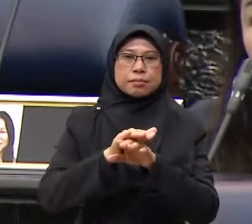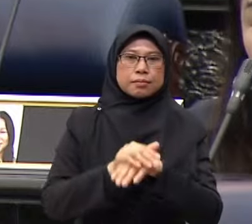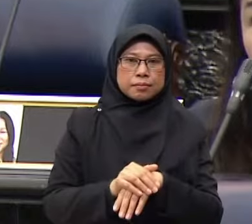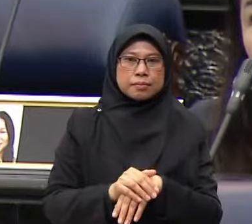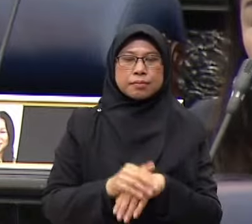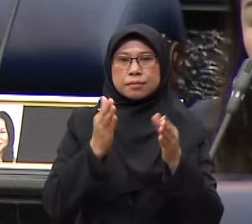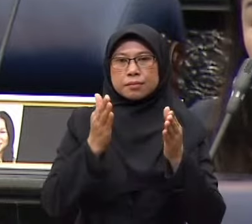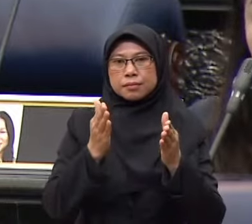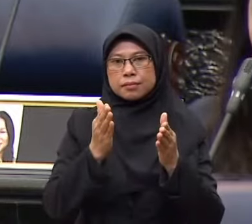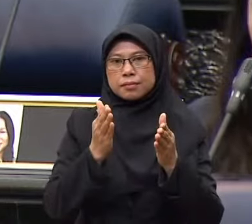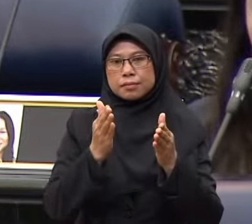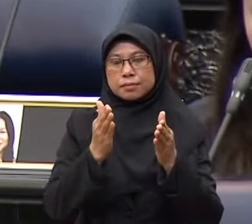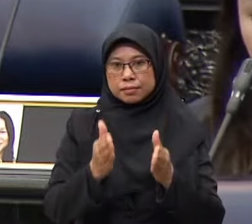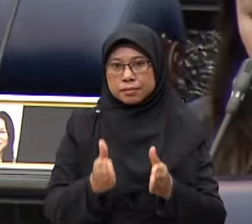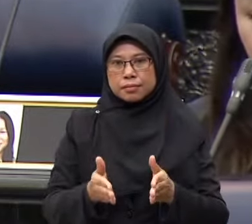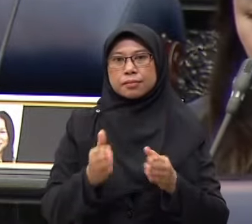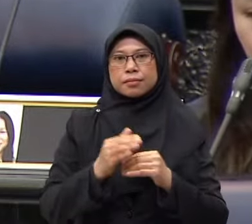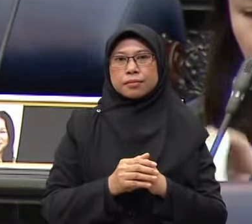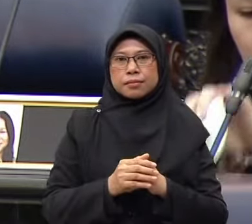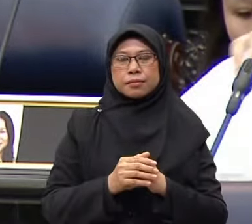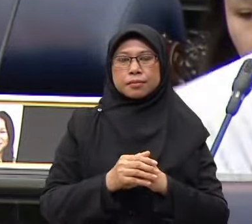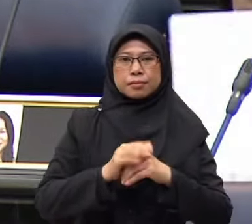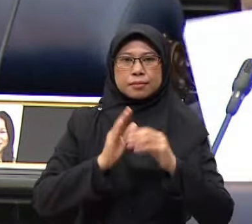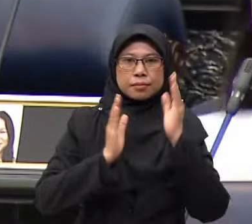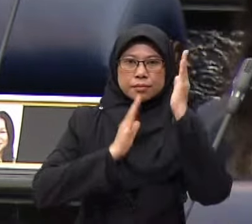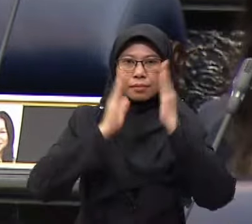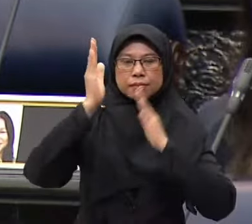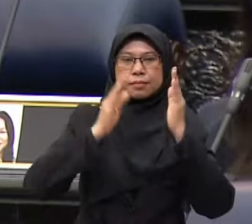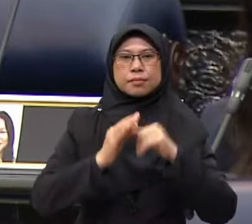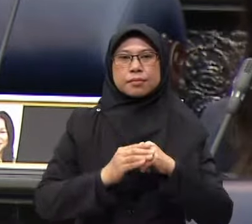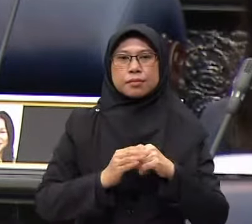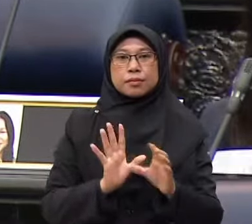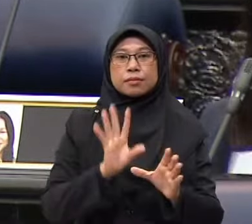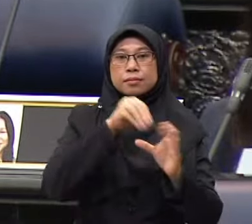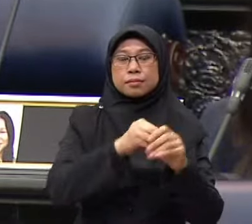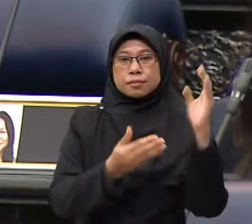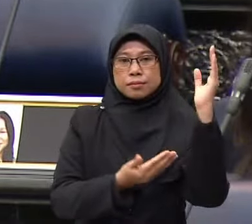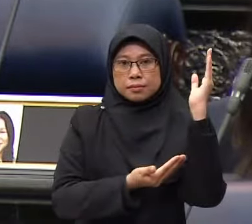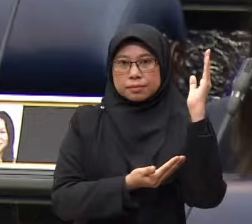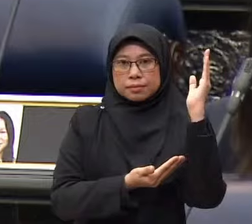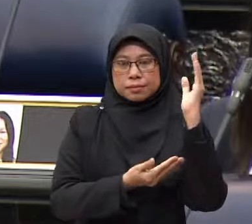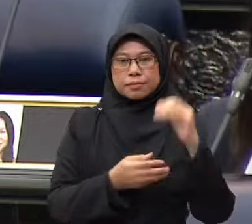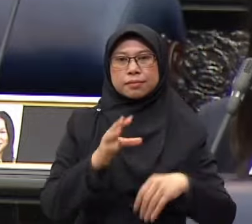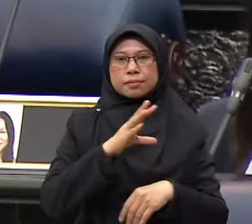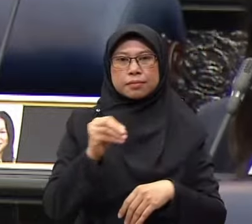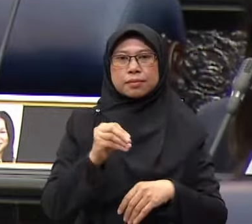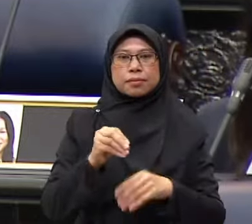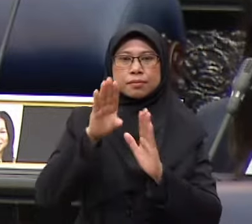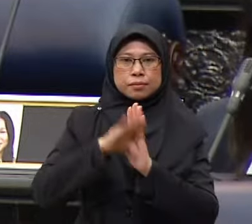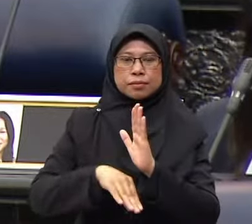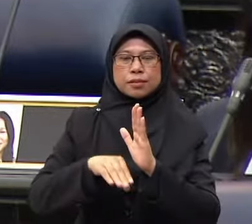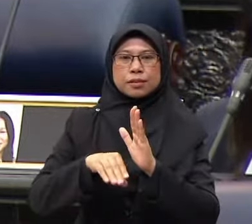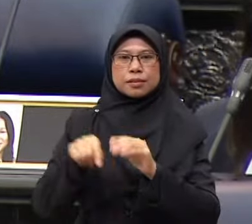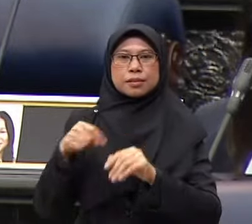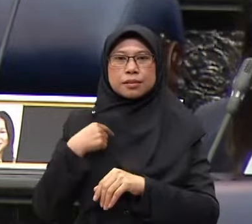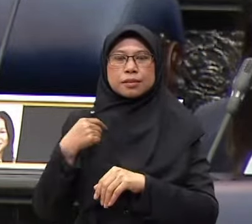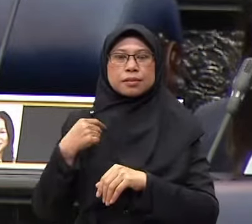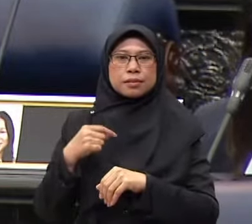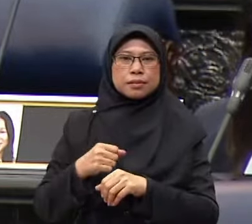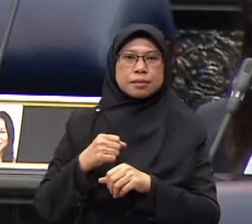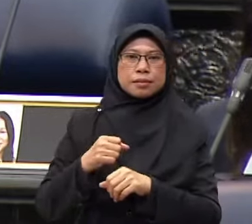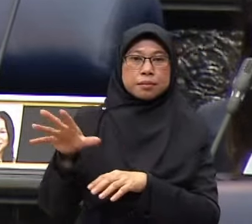untuk menceburi bidang sawit untuk menangani masalah kekurangan pekerja dan kebergantungan kepada tenaga asing